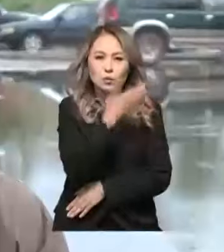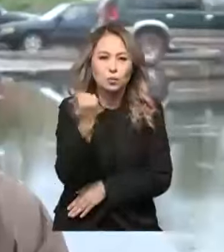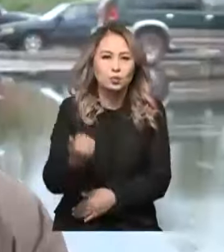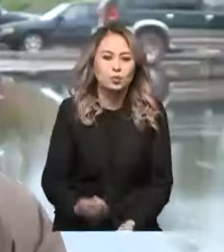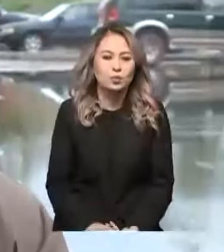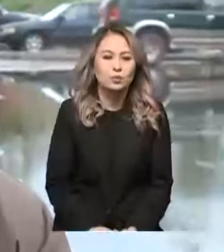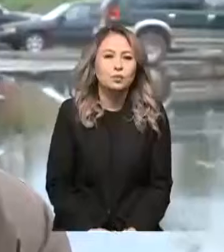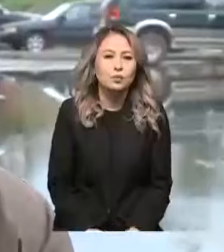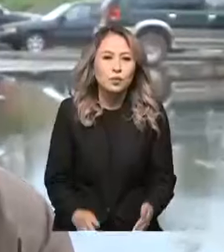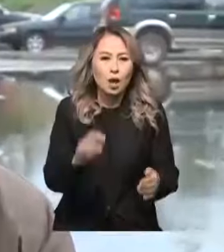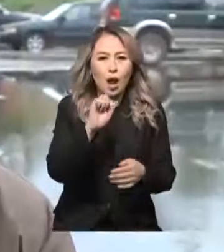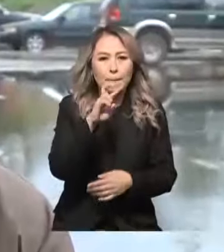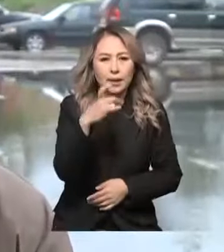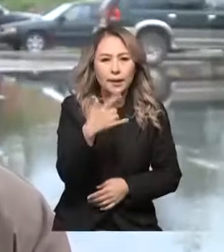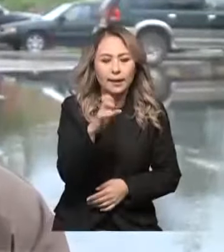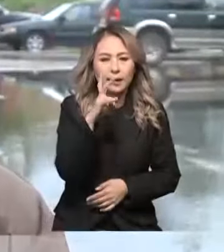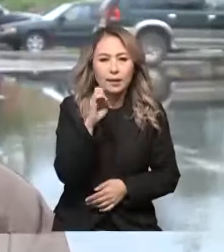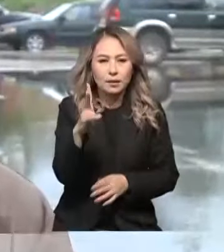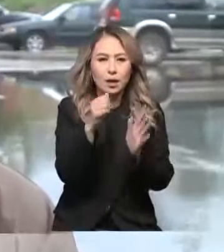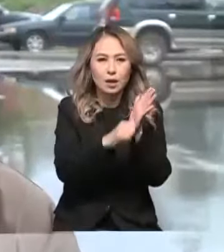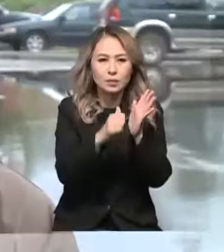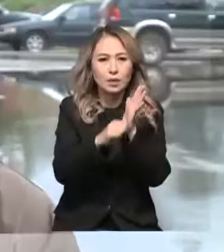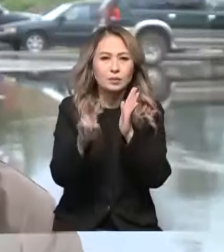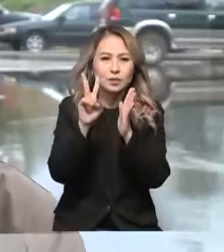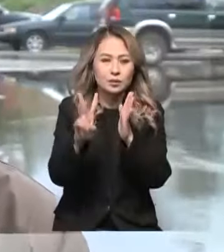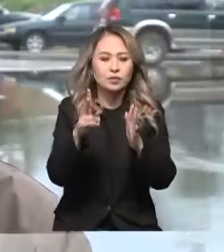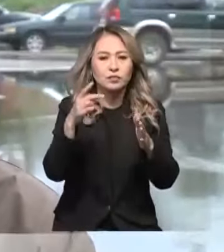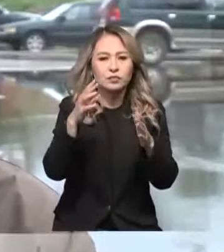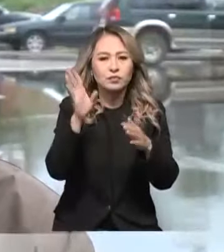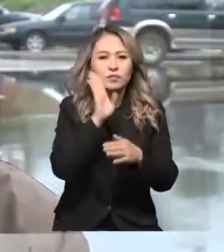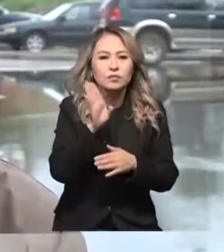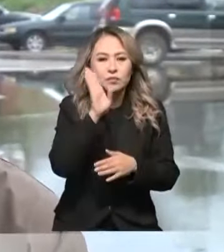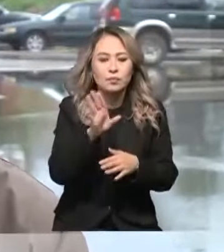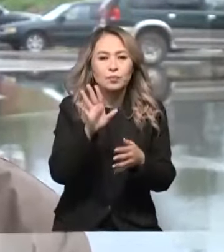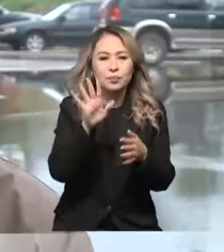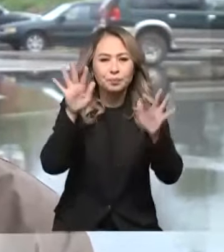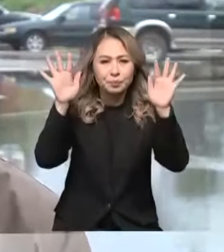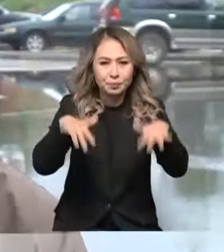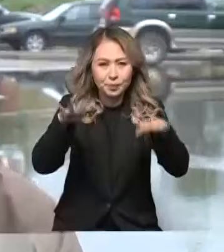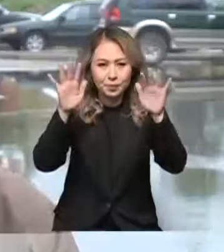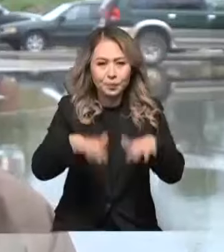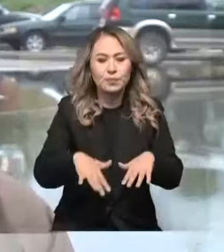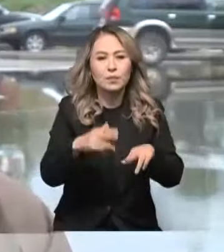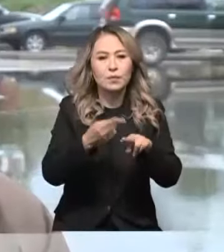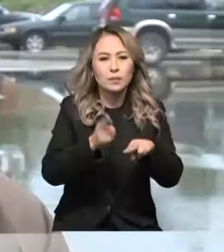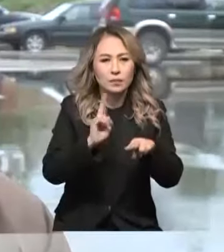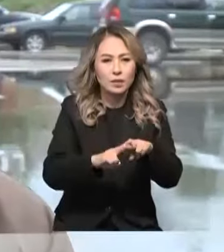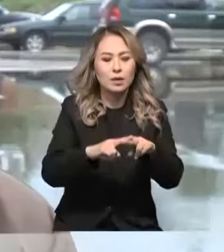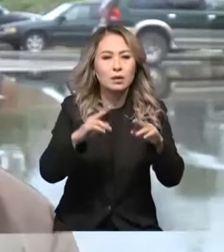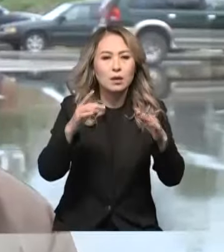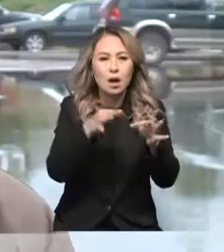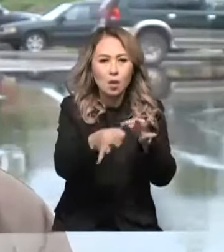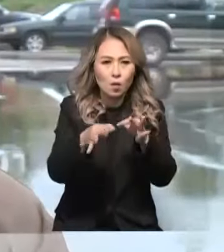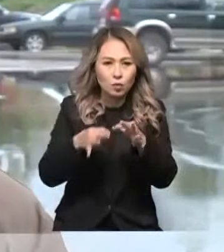Балбайхан 60-62-64 подвалдарына жлифтовый нелеріне су келіп, жаңбырдың суынан келіп жатыр. Өйткені бұл үйдің